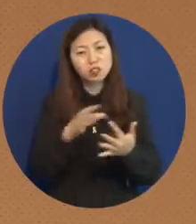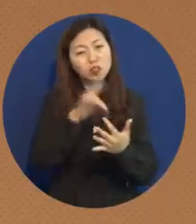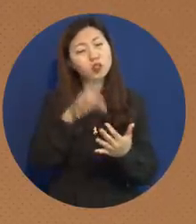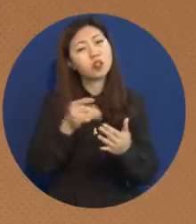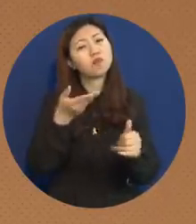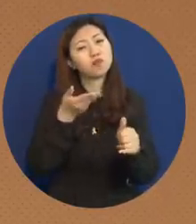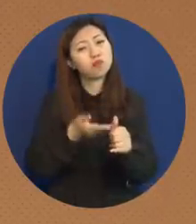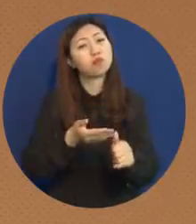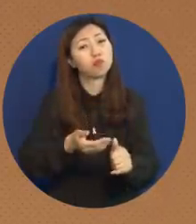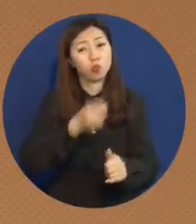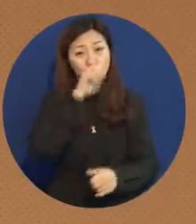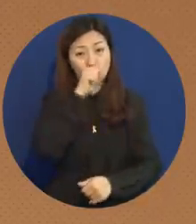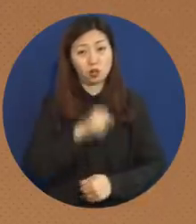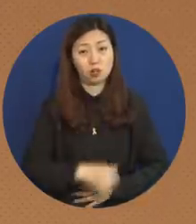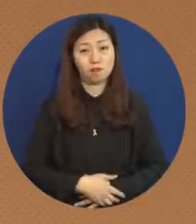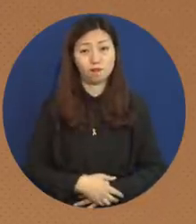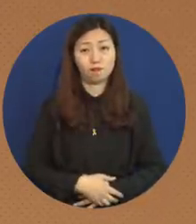좋지.